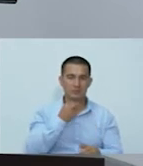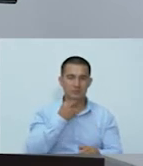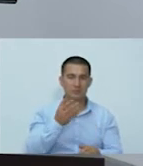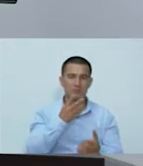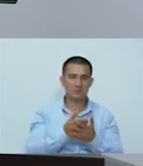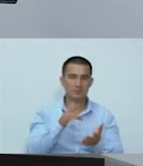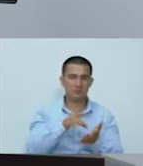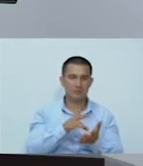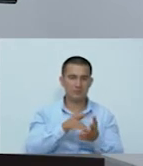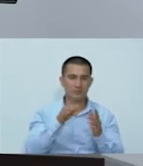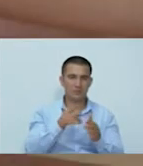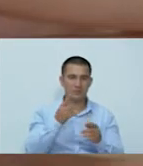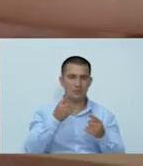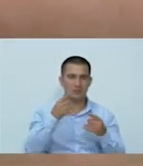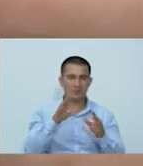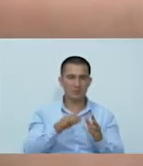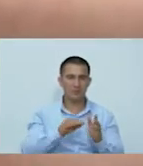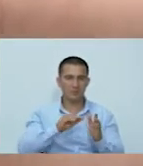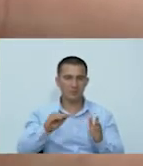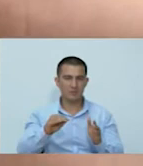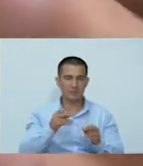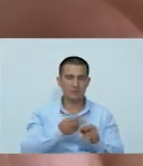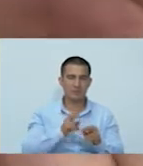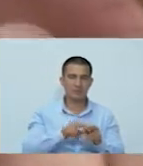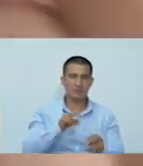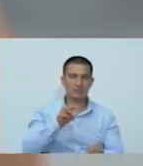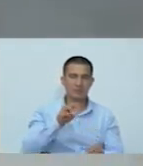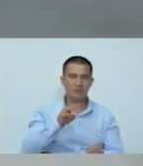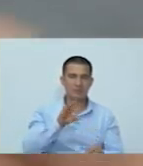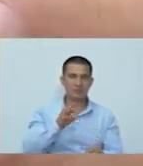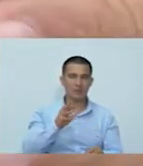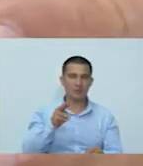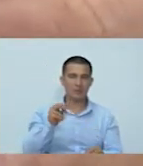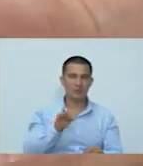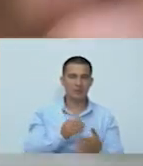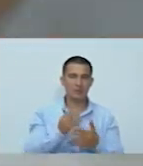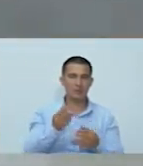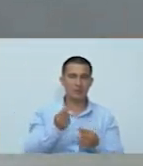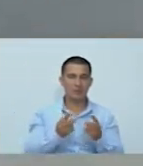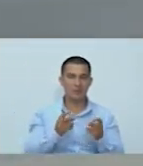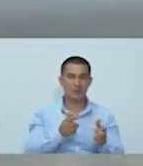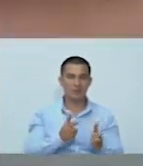markazini bir tomonga tortib, tomchi elementini yasab olamiz.